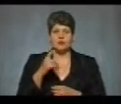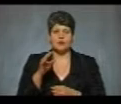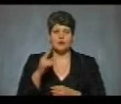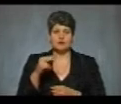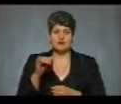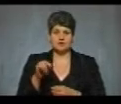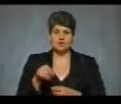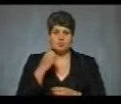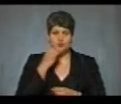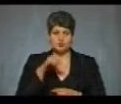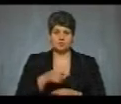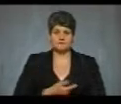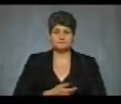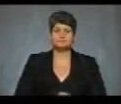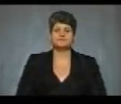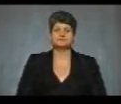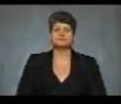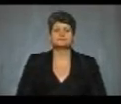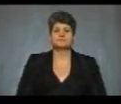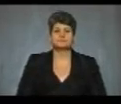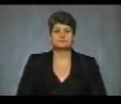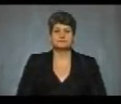нього бабуся тут.